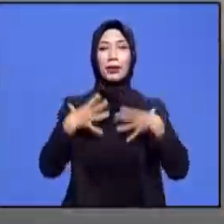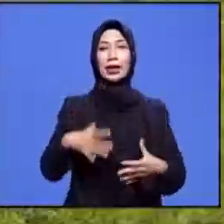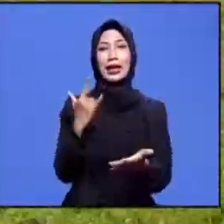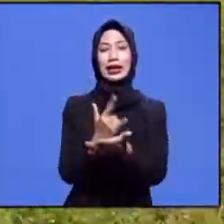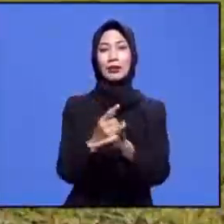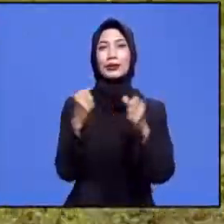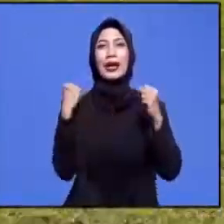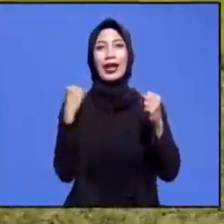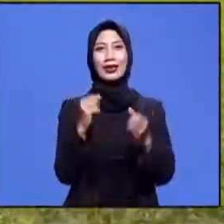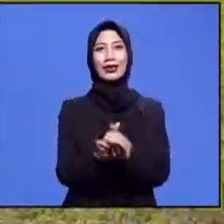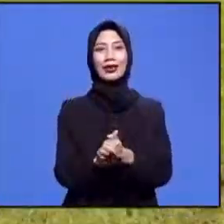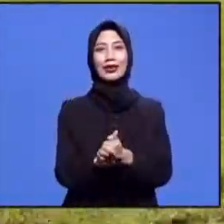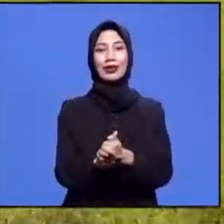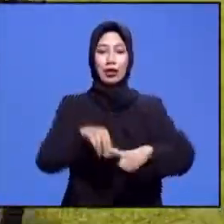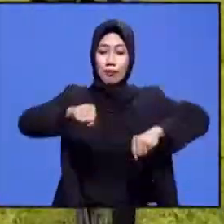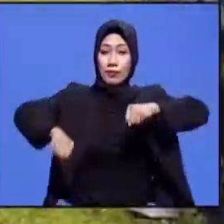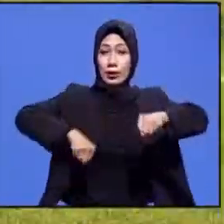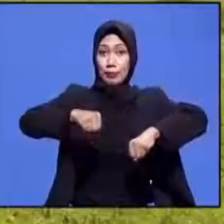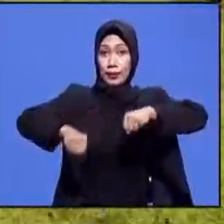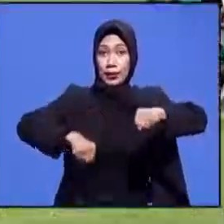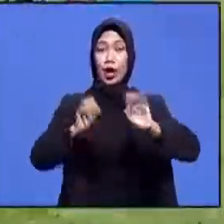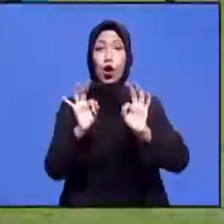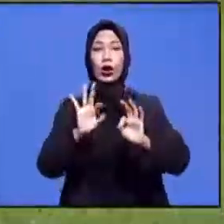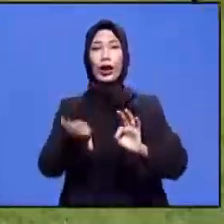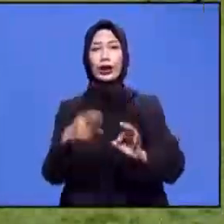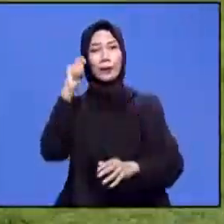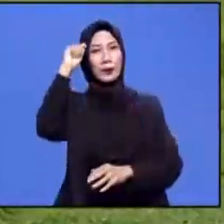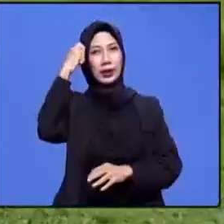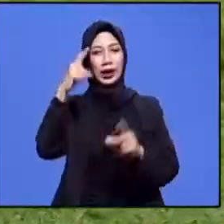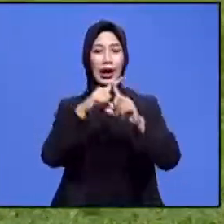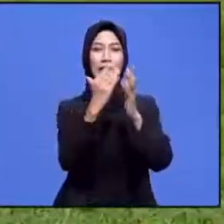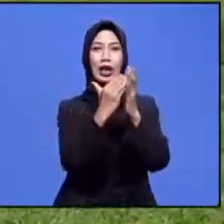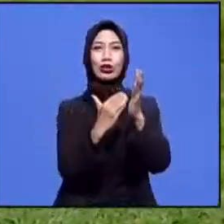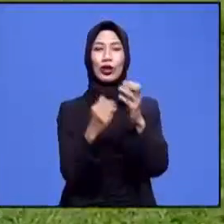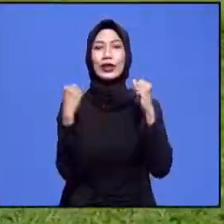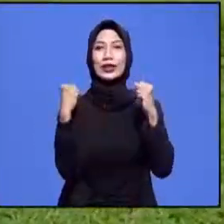Saat bersepeda, para peserta tetap mematuhi protokol kesehatan dengan menjaga